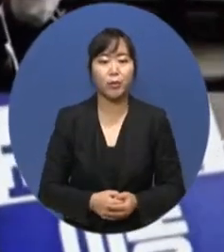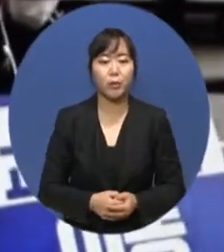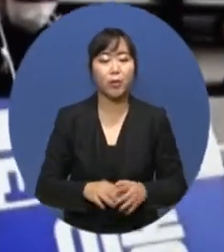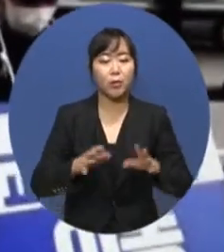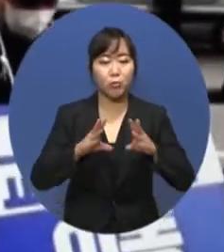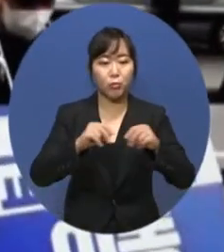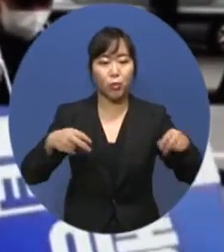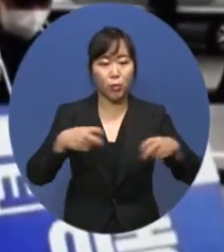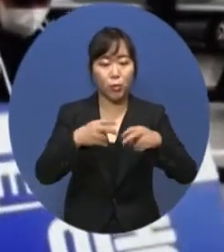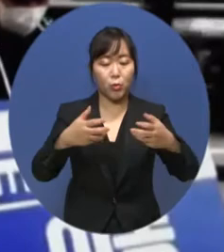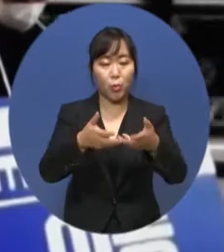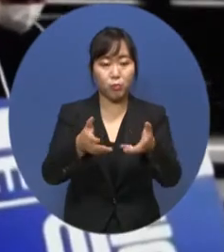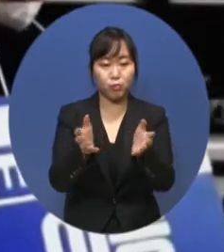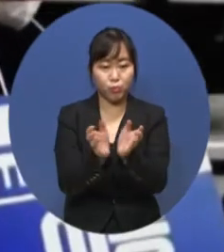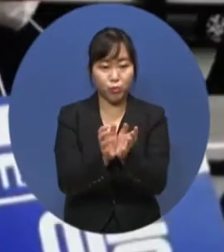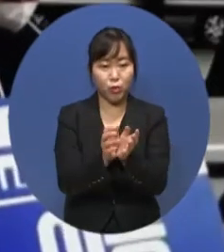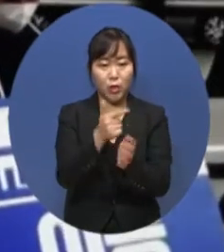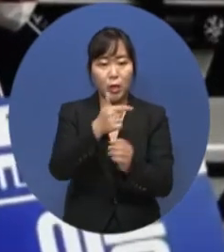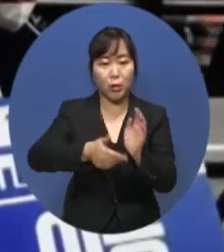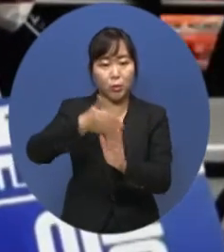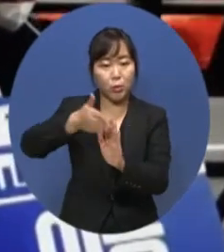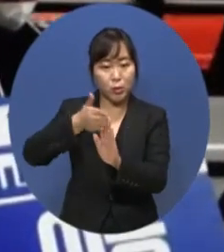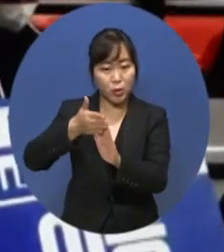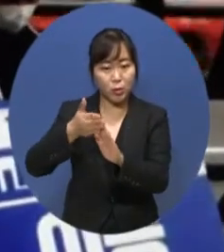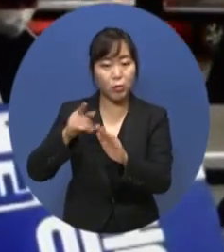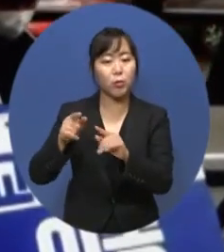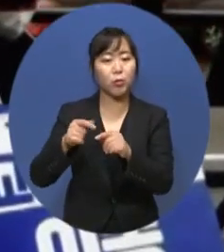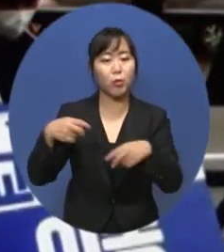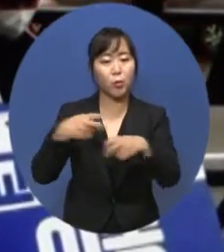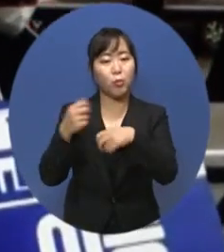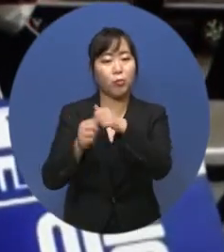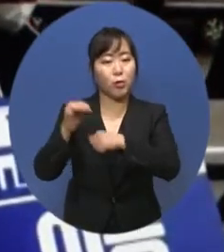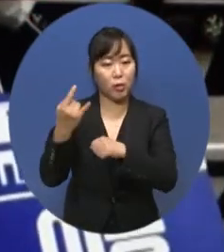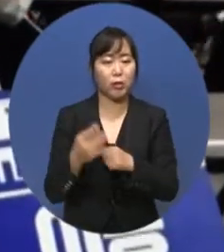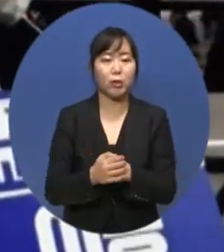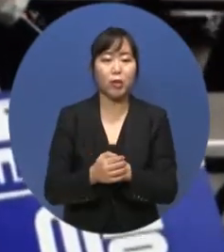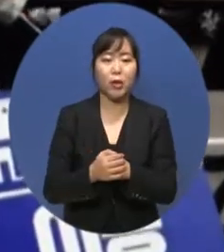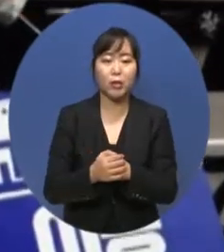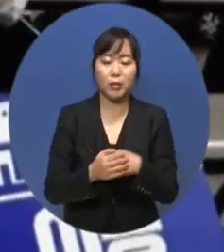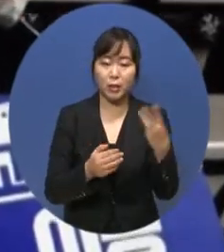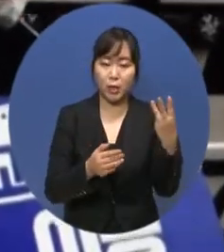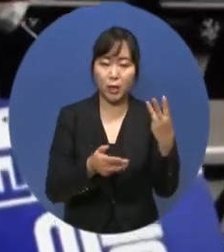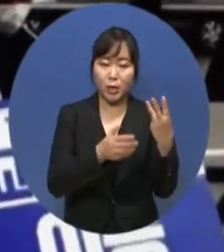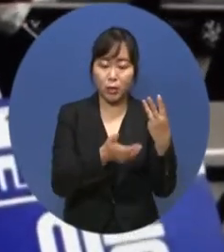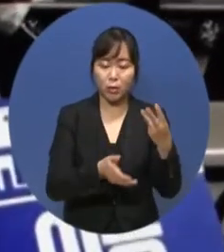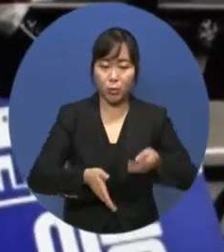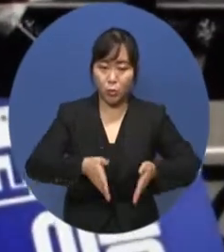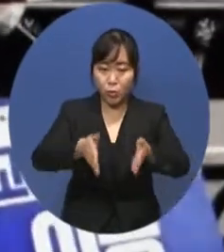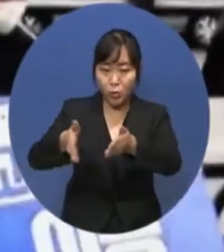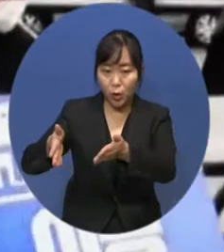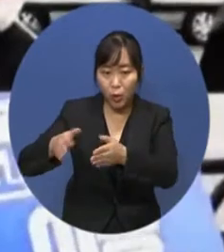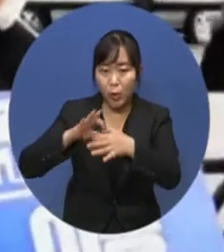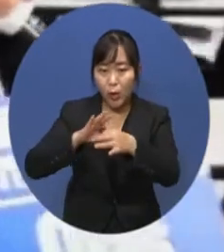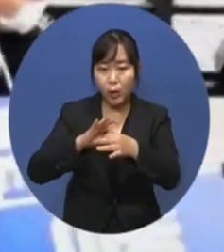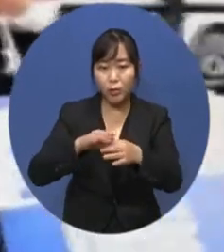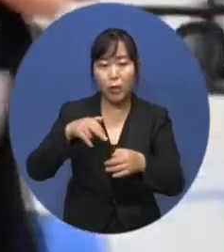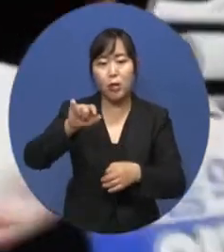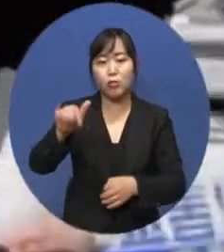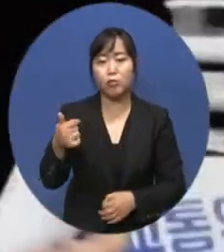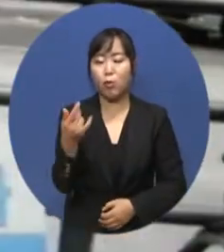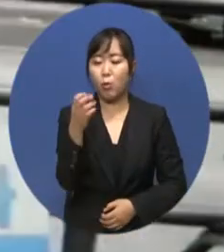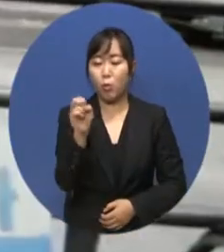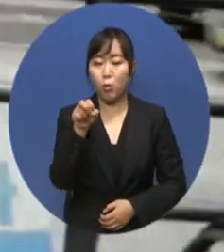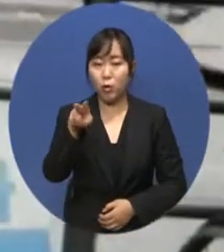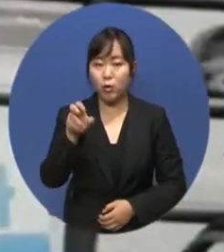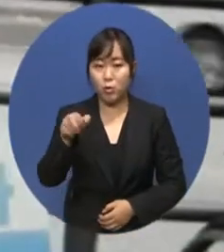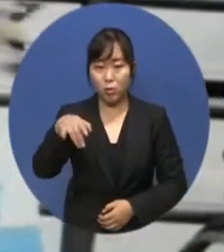국토교통부 대도시권 광역교통위원회는 광역급행버스 3개 노선을 대상으로 준공영제 시범